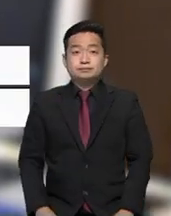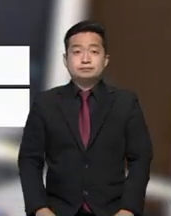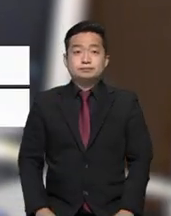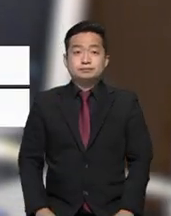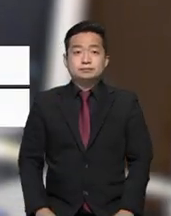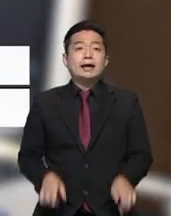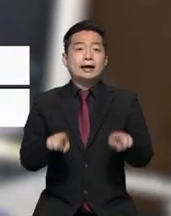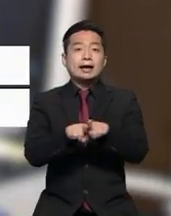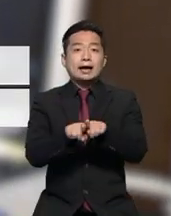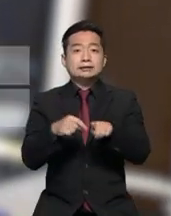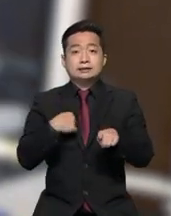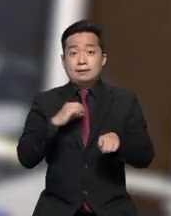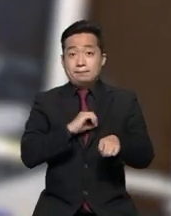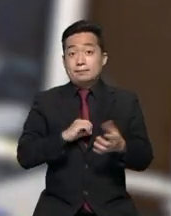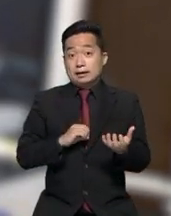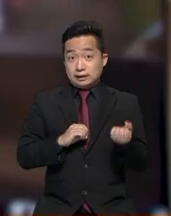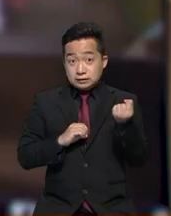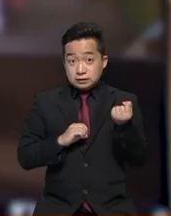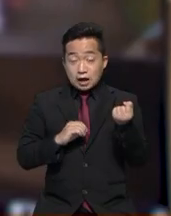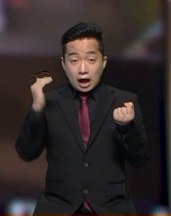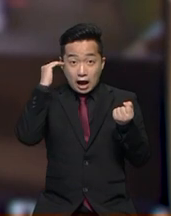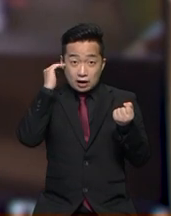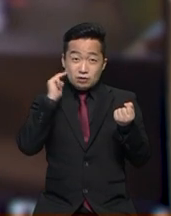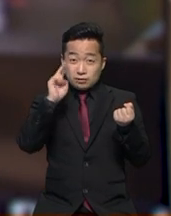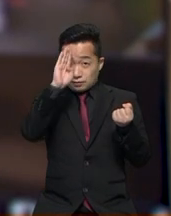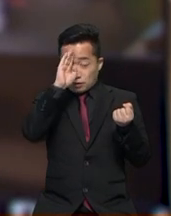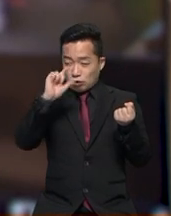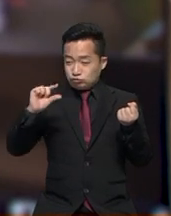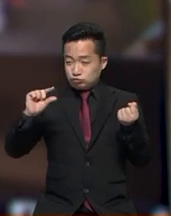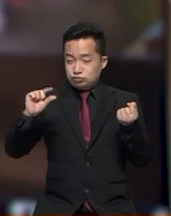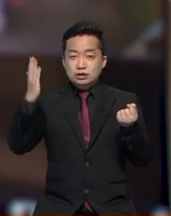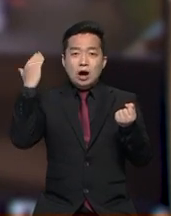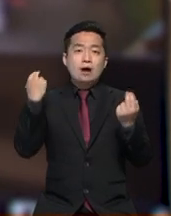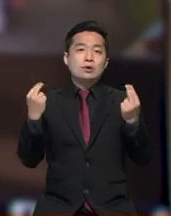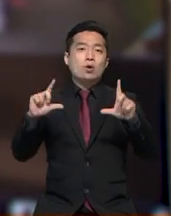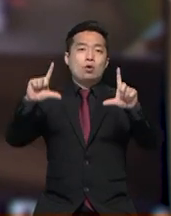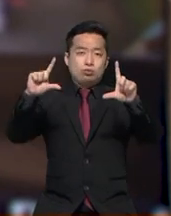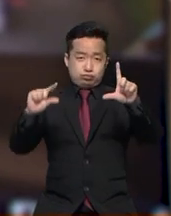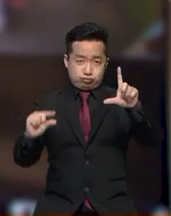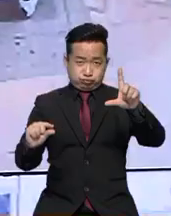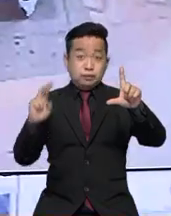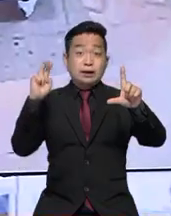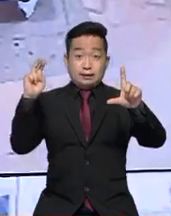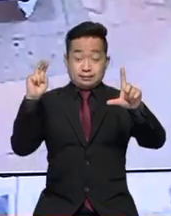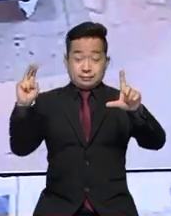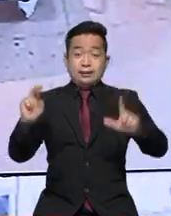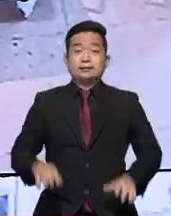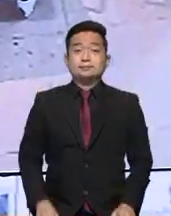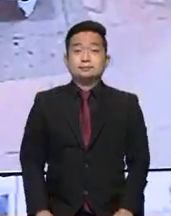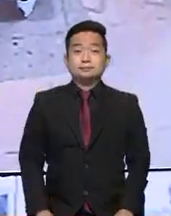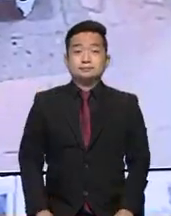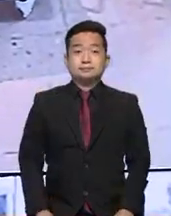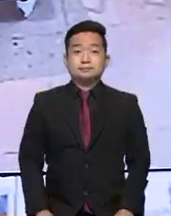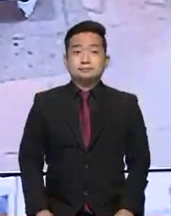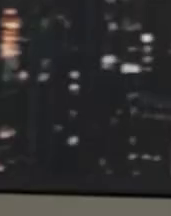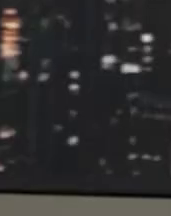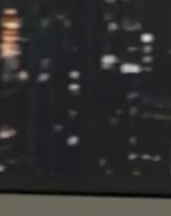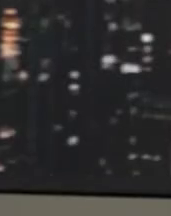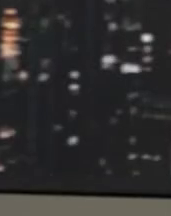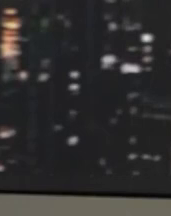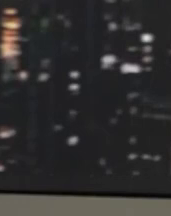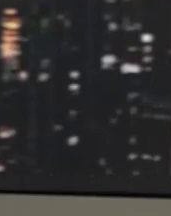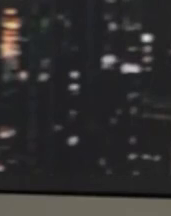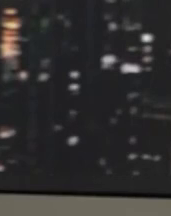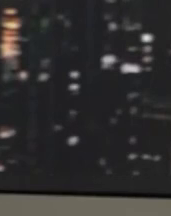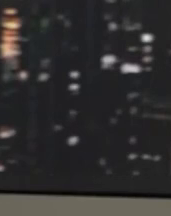있는 것이라서 국내 중증화율은 이전보다는 낮아질 걸로 보입니다. SBS 조동찬입니다.